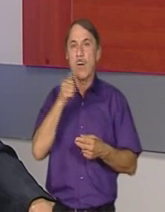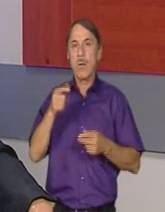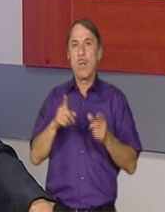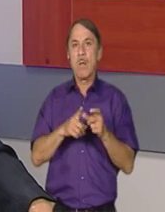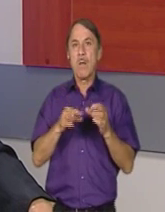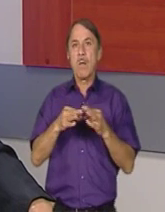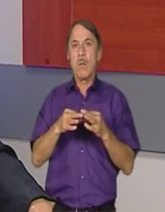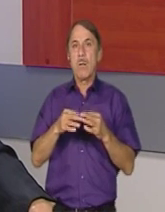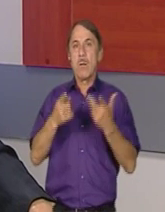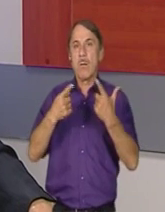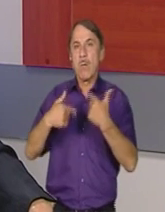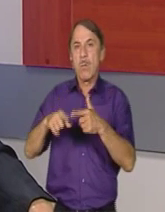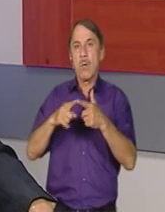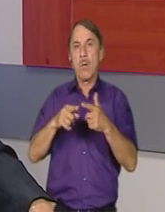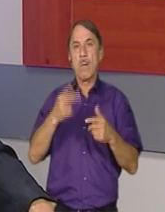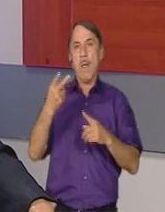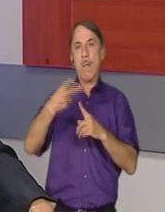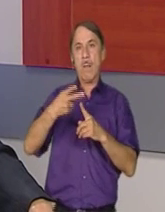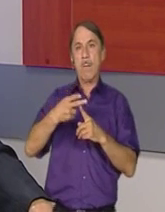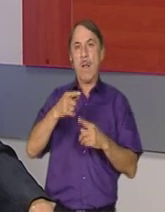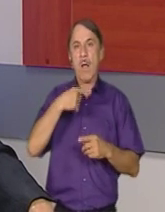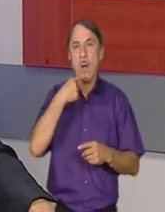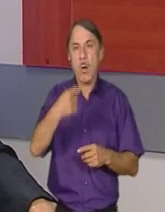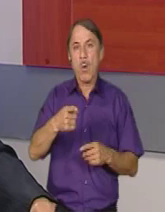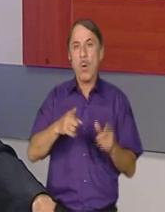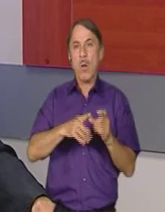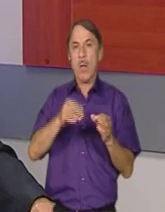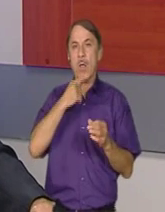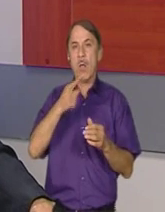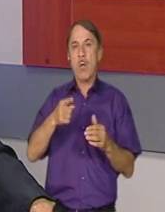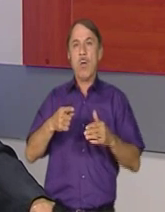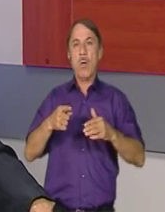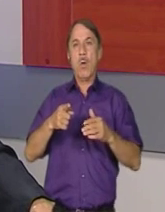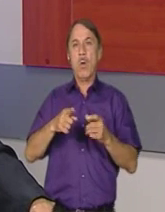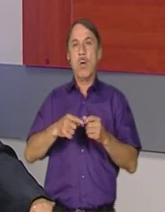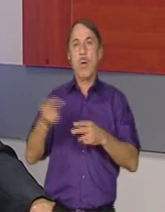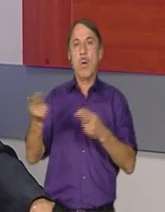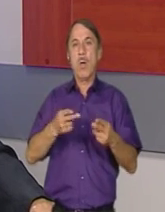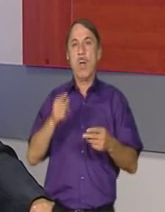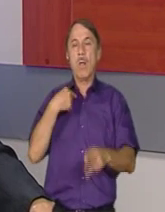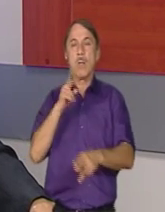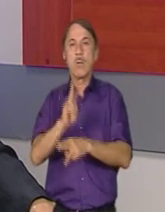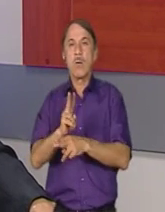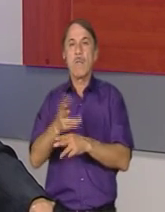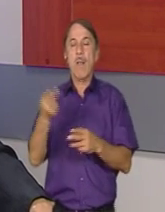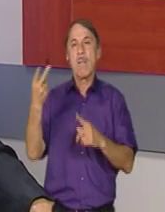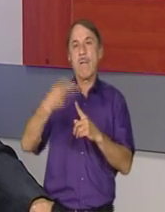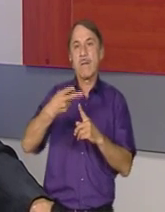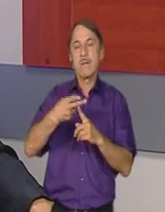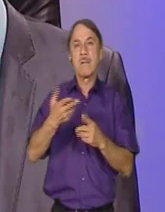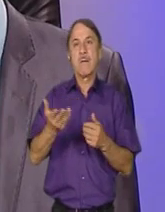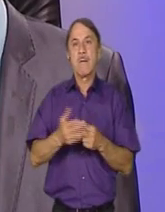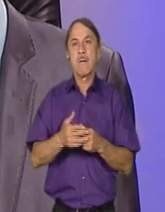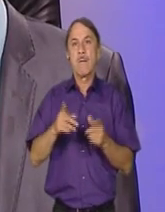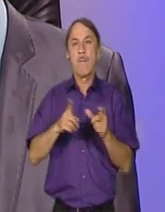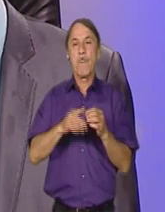ako onda odem na našu najteleviziju pa im kažem šta vrede što će ukinuti smrtnu kaznu ako ostane državna